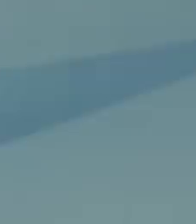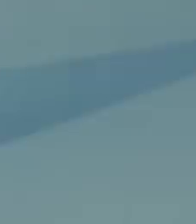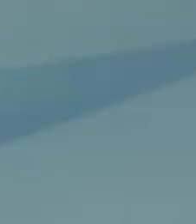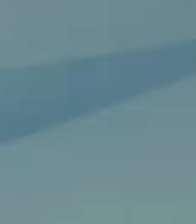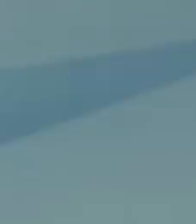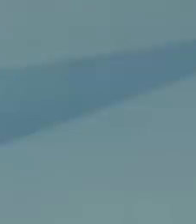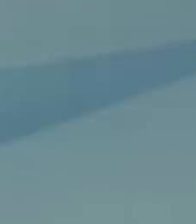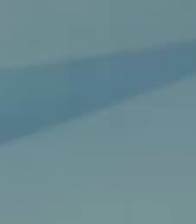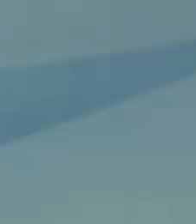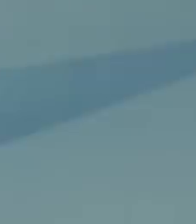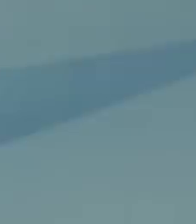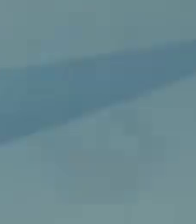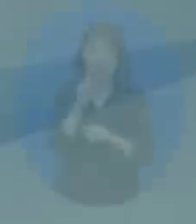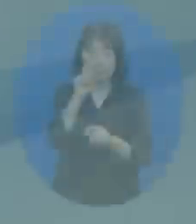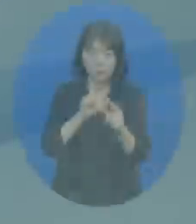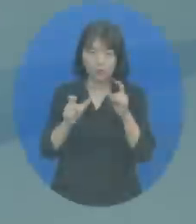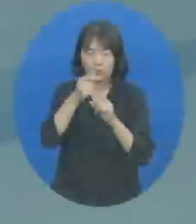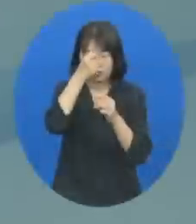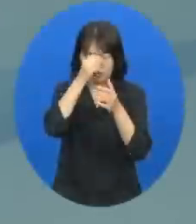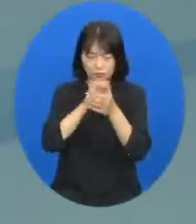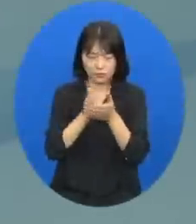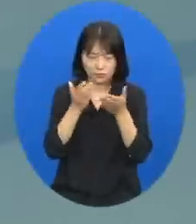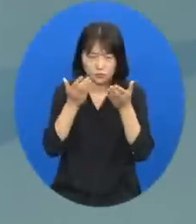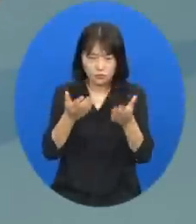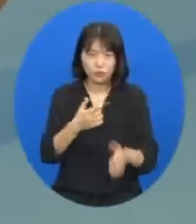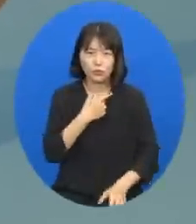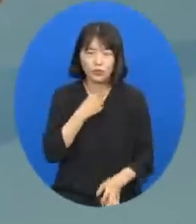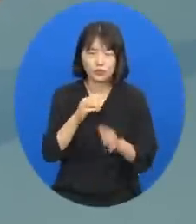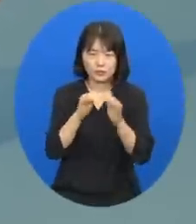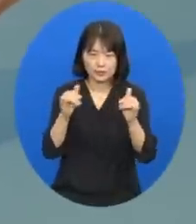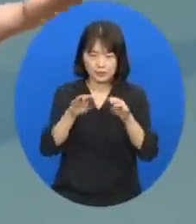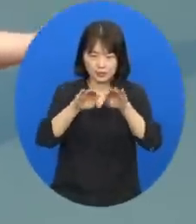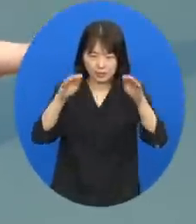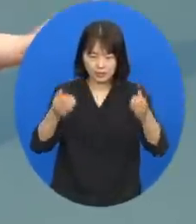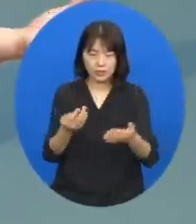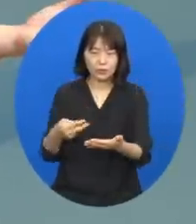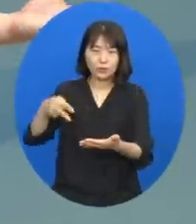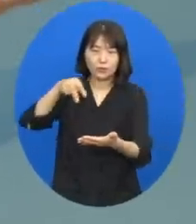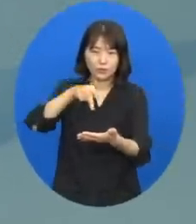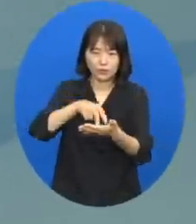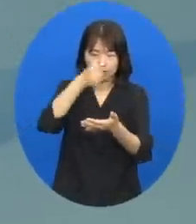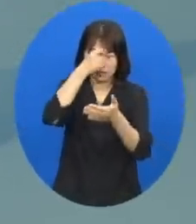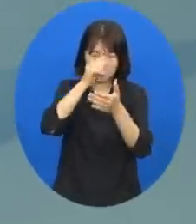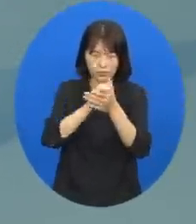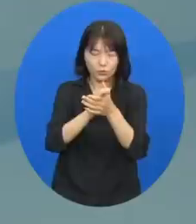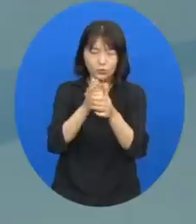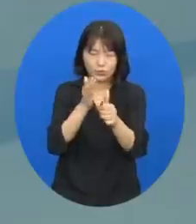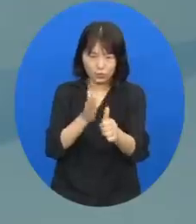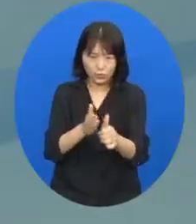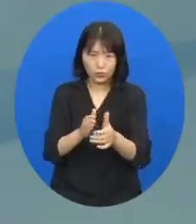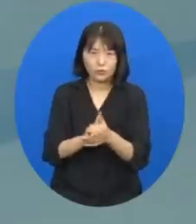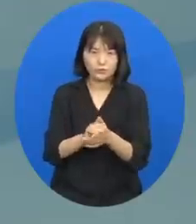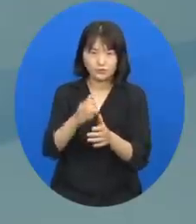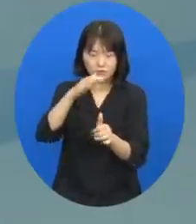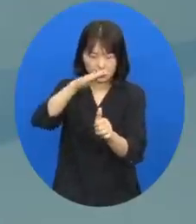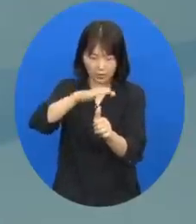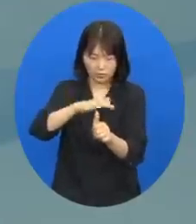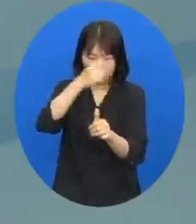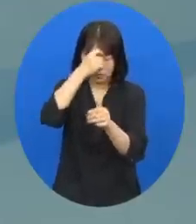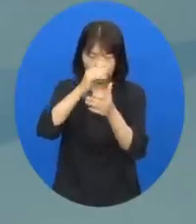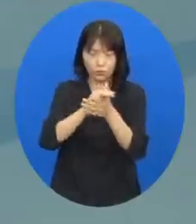1 마지막으로 한번 더 기도하시고 우리와 하신 분들은 강단 위에 올라 오셔서 우리 기도 하시고요 그 다음에 우리 안수기도 받기 원하시는 분들은